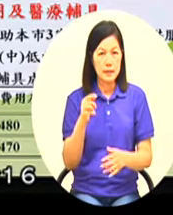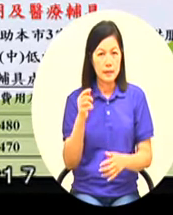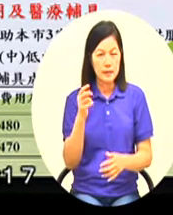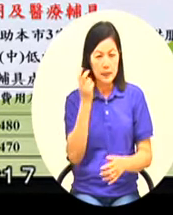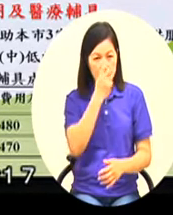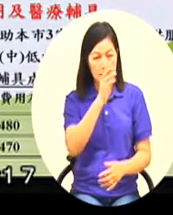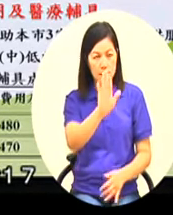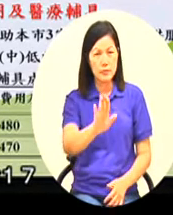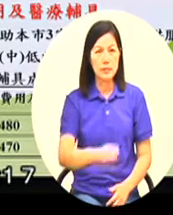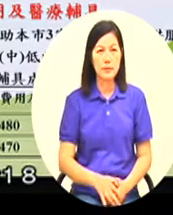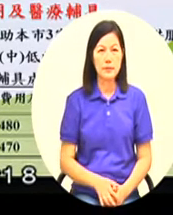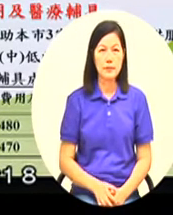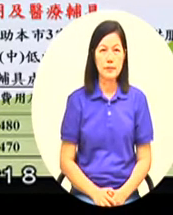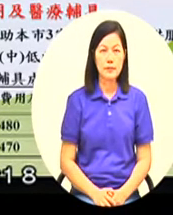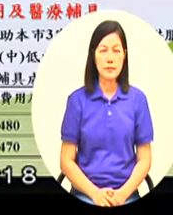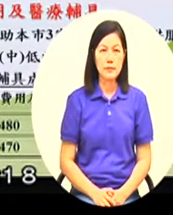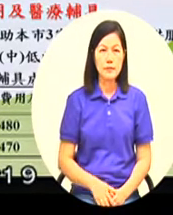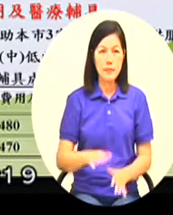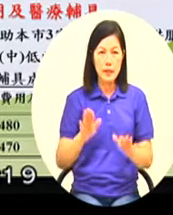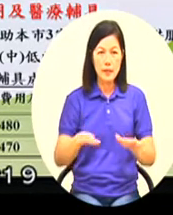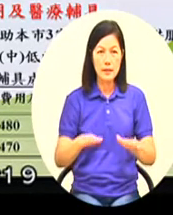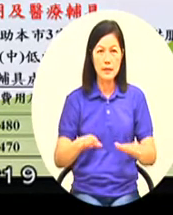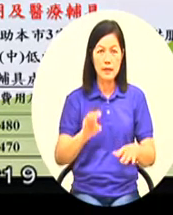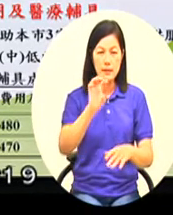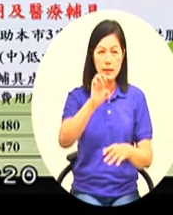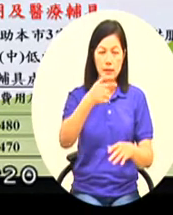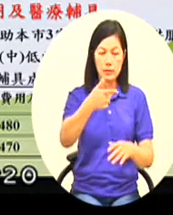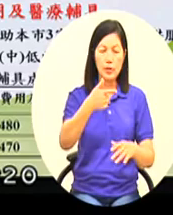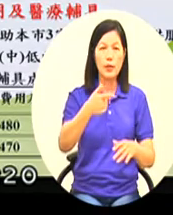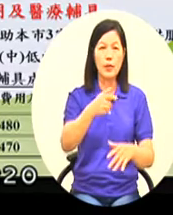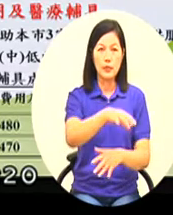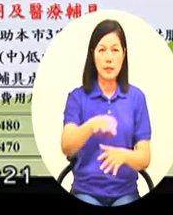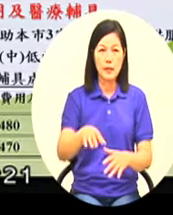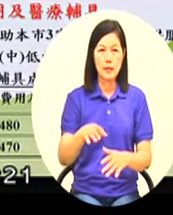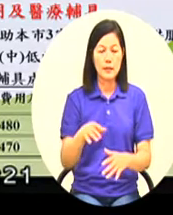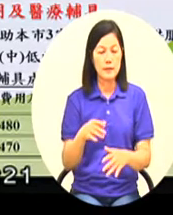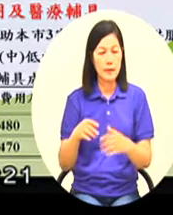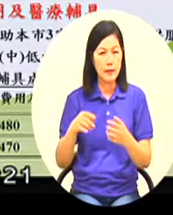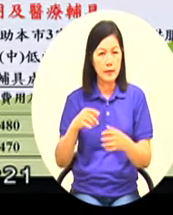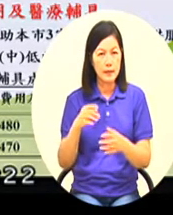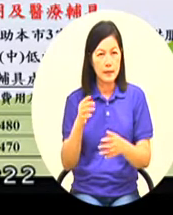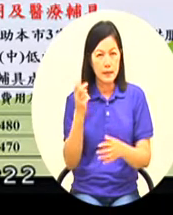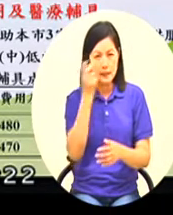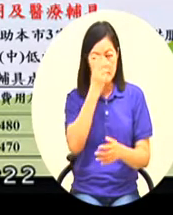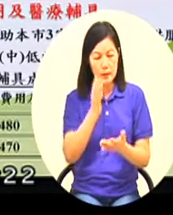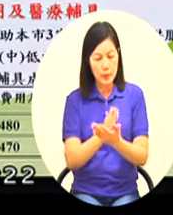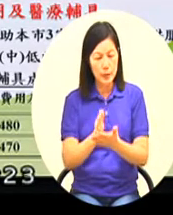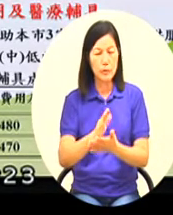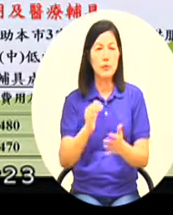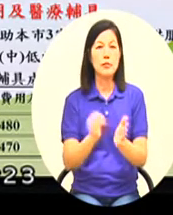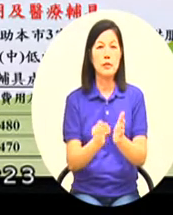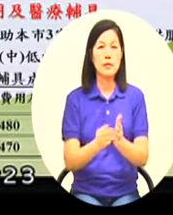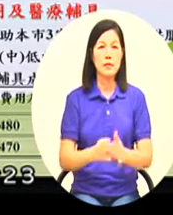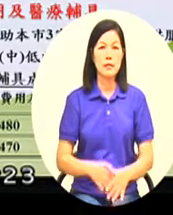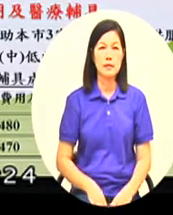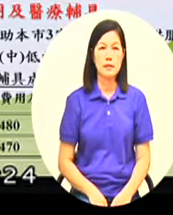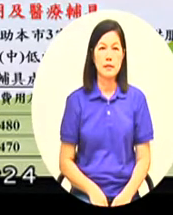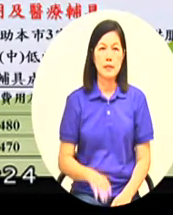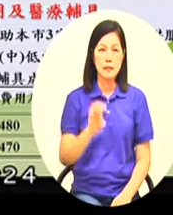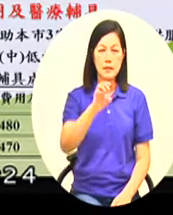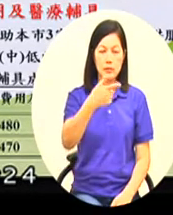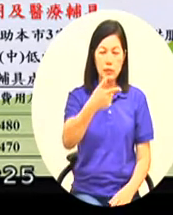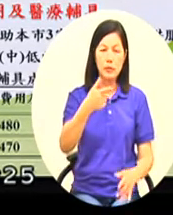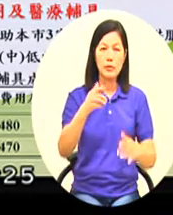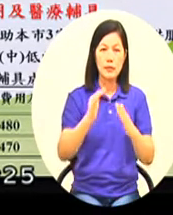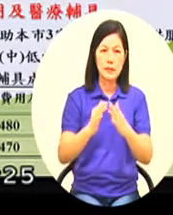部分，目前总共有46家已经完成考核。那及格率是86.9%，比优于去年。那我们希望是说能